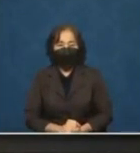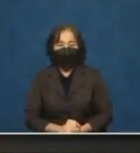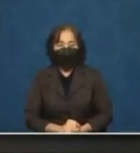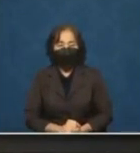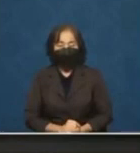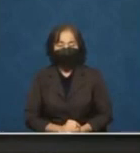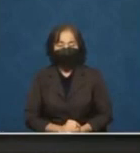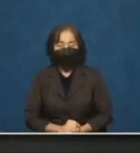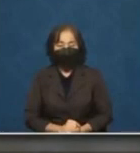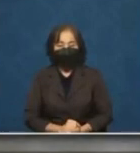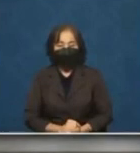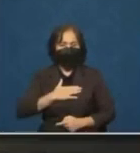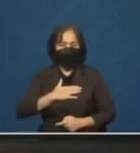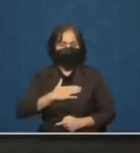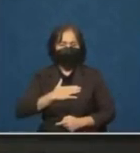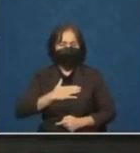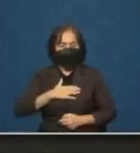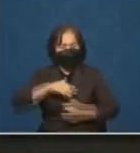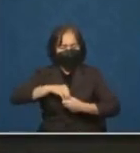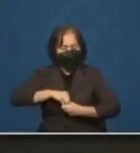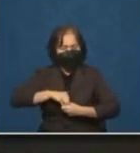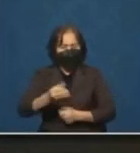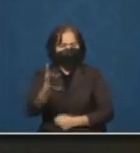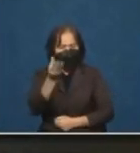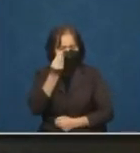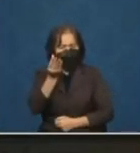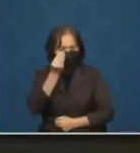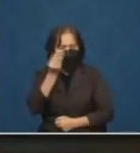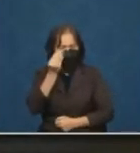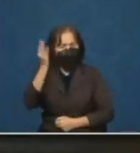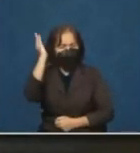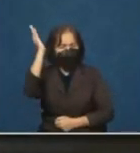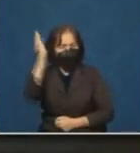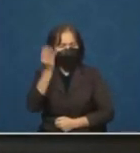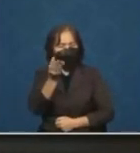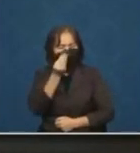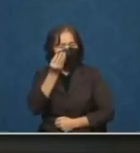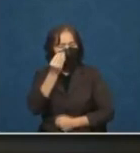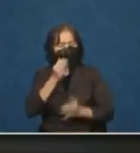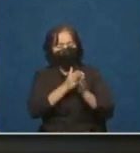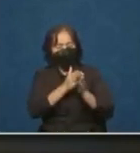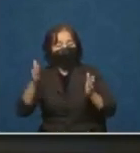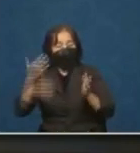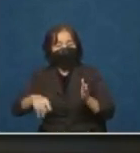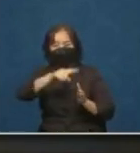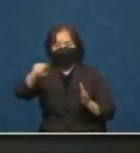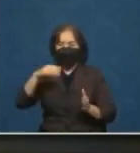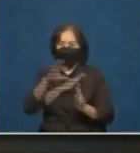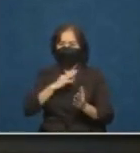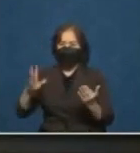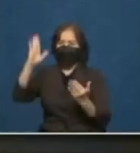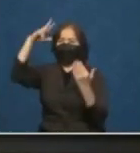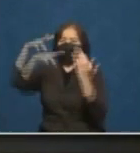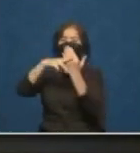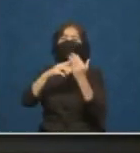แล้วคนที่อภิปรายหนุนเนี่ยได้ไปอยู่ในกรรมธิการที่เกือบทั้งนั้นเลยเกือบหมดเลยนะน